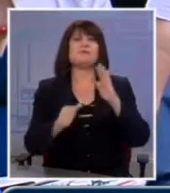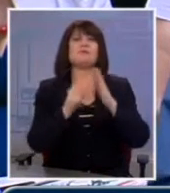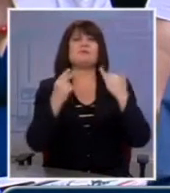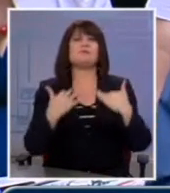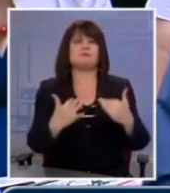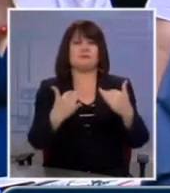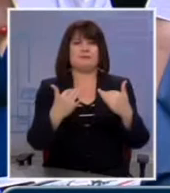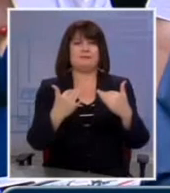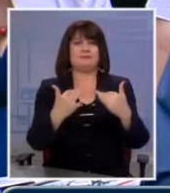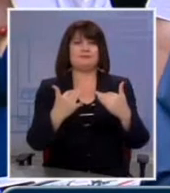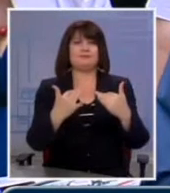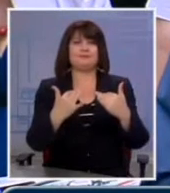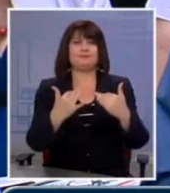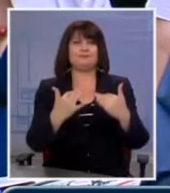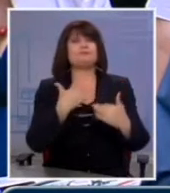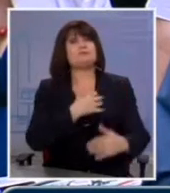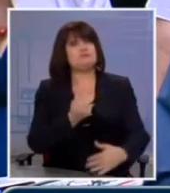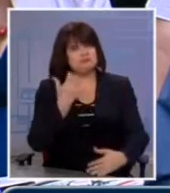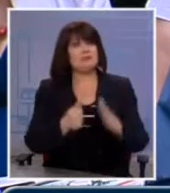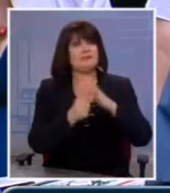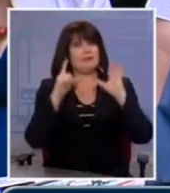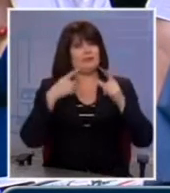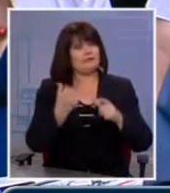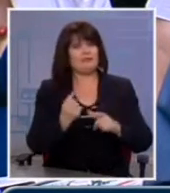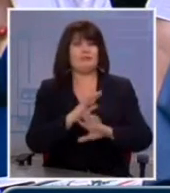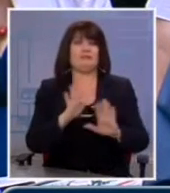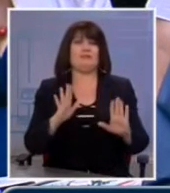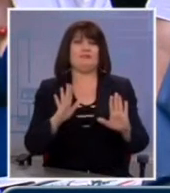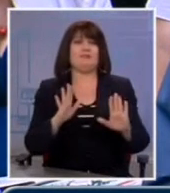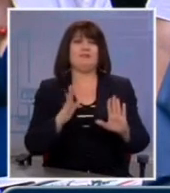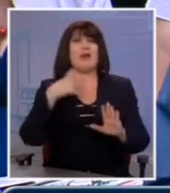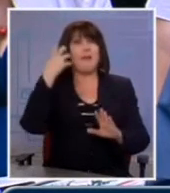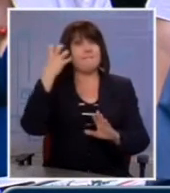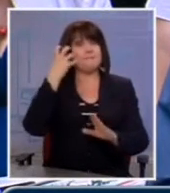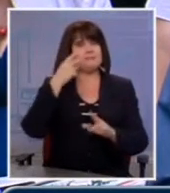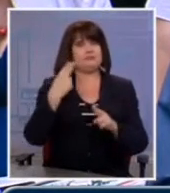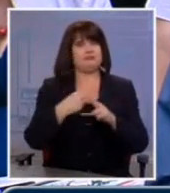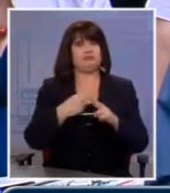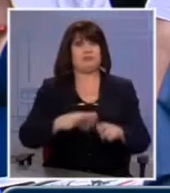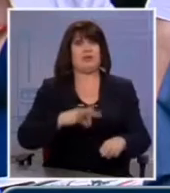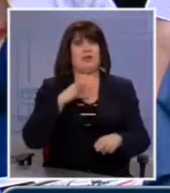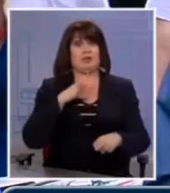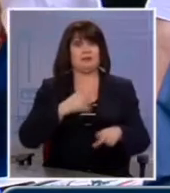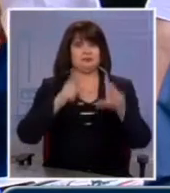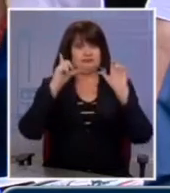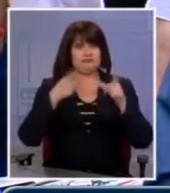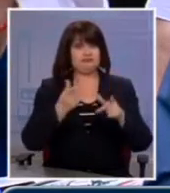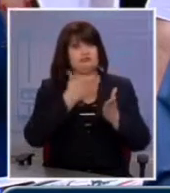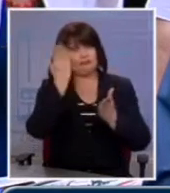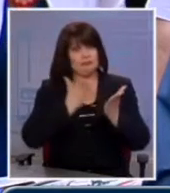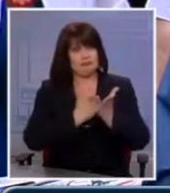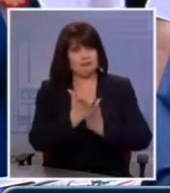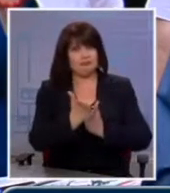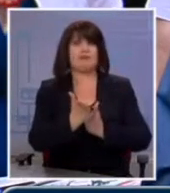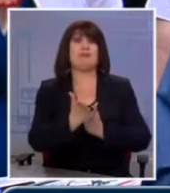Δημοκρατίας. Έχουμε εμπιστοσύνη στον πρόεδρο της Δημοκρατίας και λόγω του επιστημονικού του κύρους και λόγω του δημοκρατικού του ήθους και λόγω